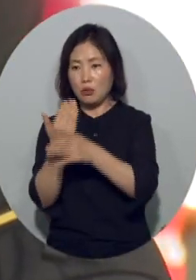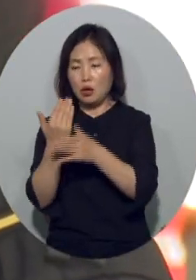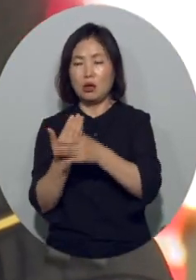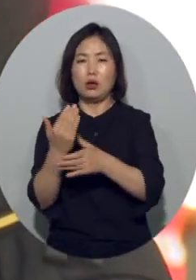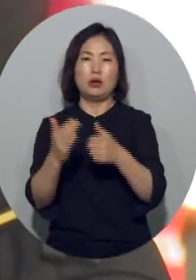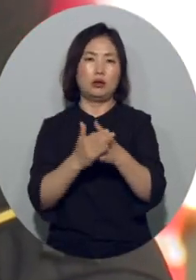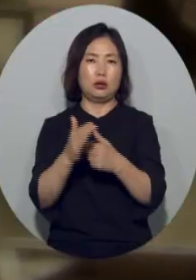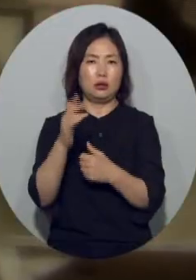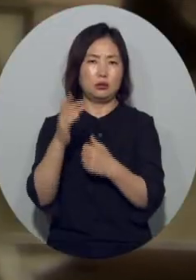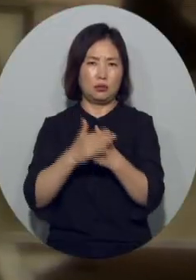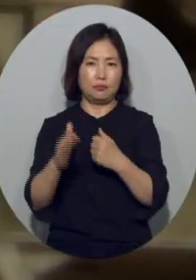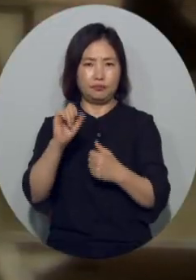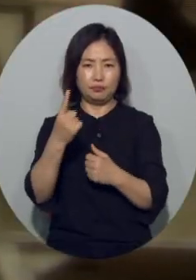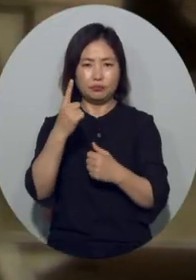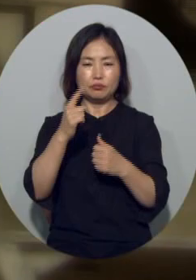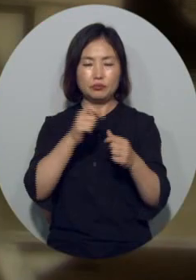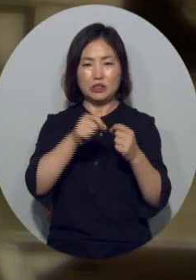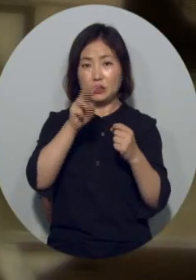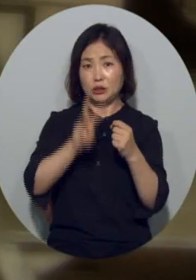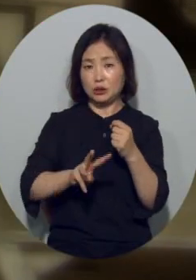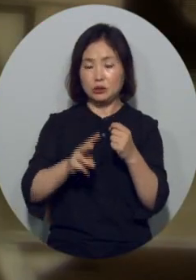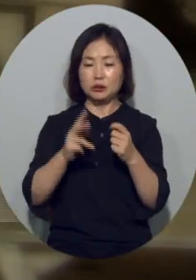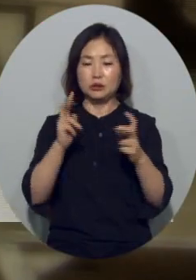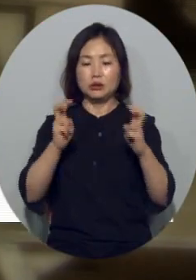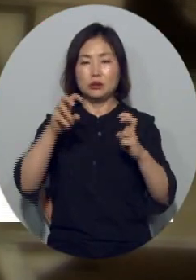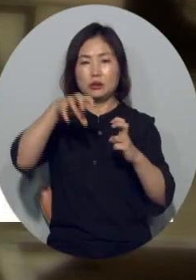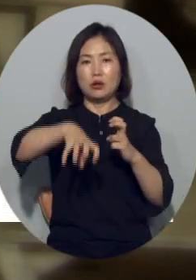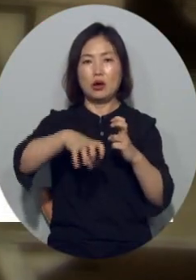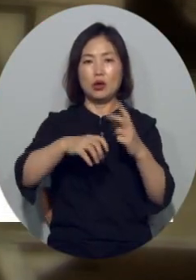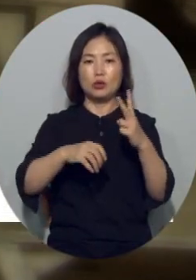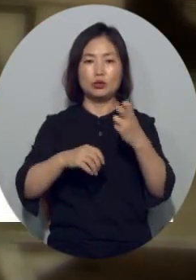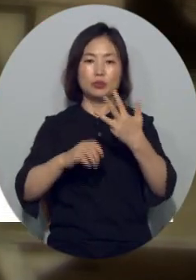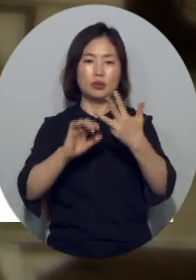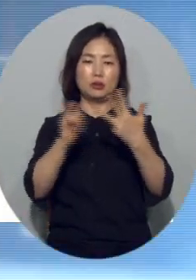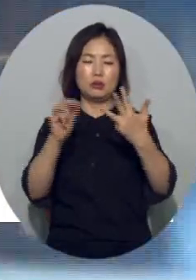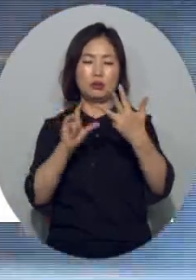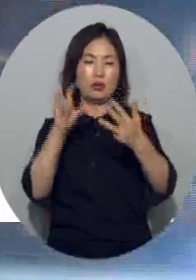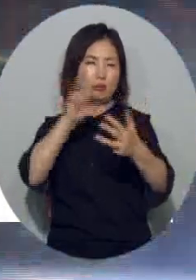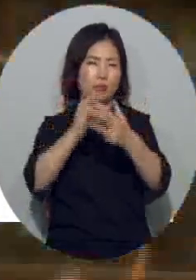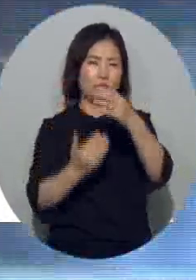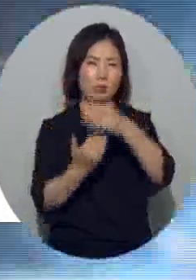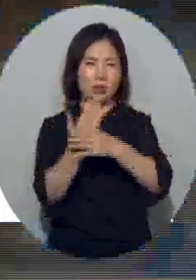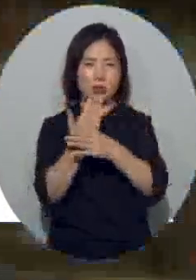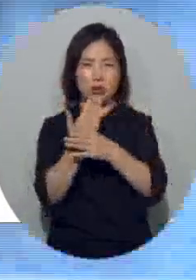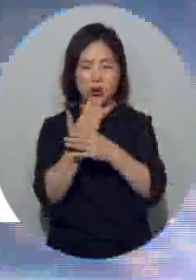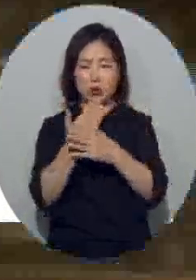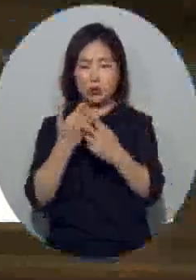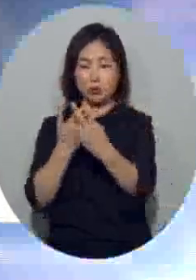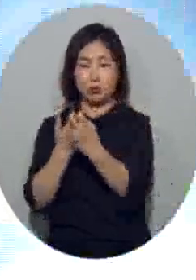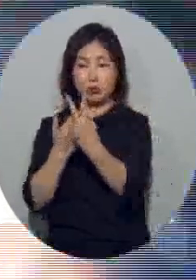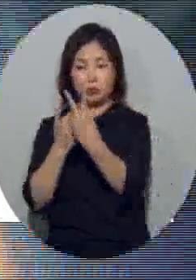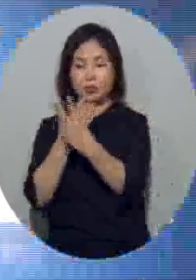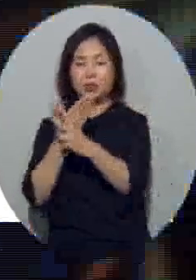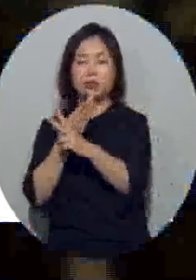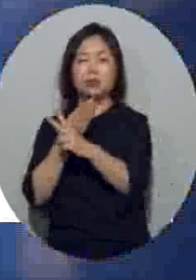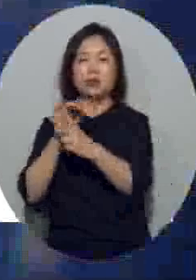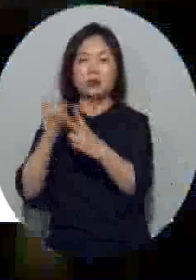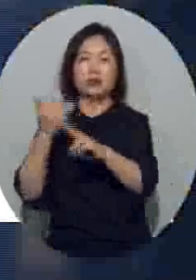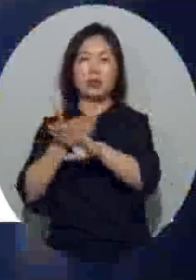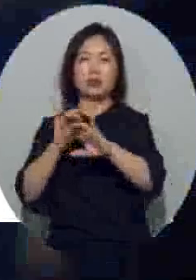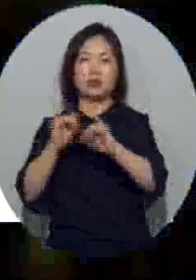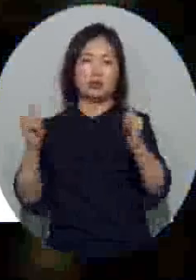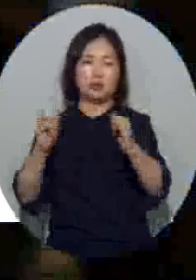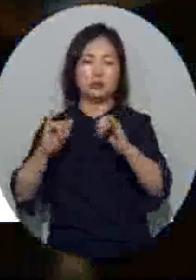생겼기 때문입니다. 영천의 한 사업장 관련해서만 28명이 새로 확진됐는데 22명은 외국인